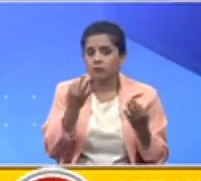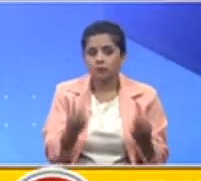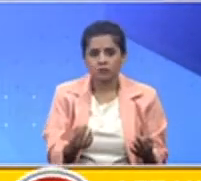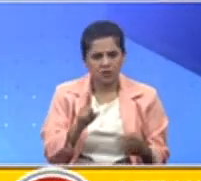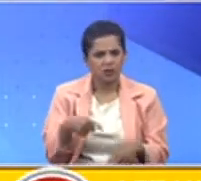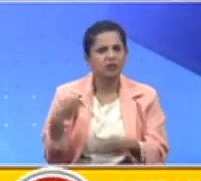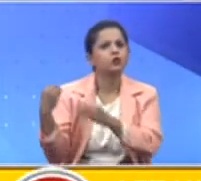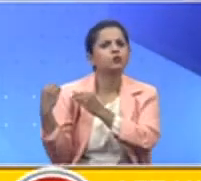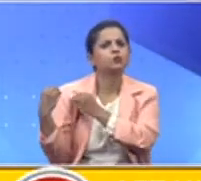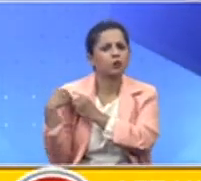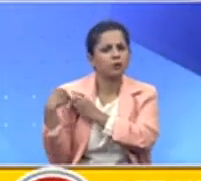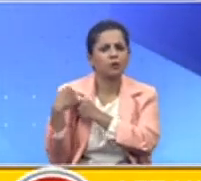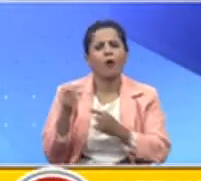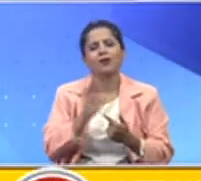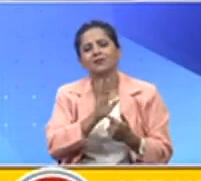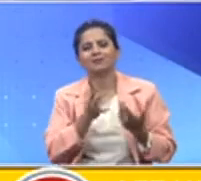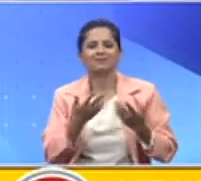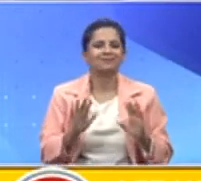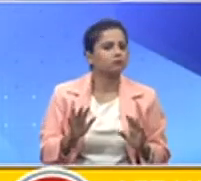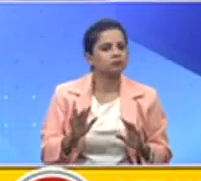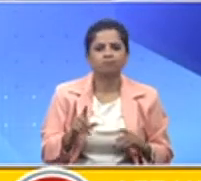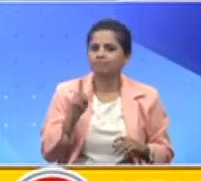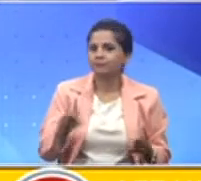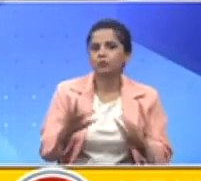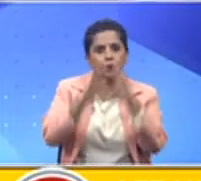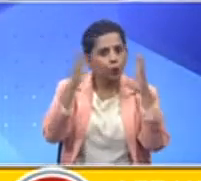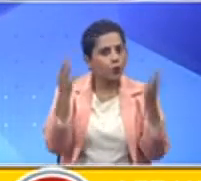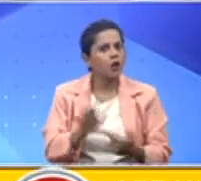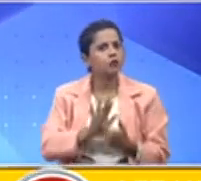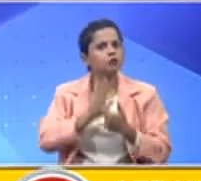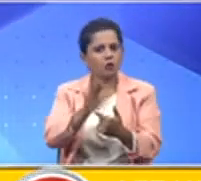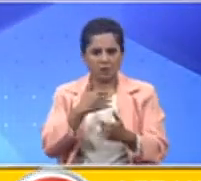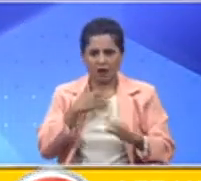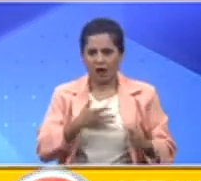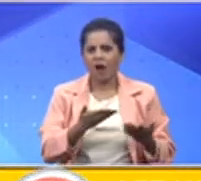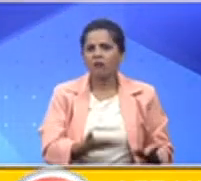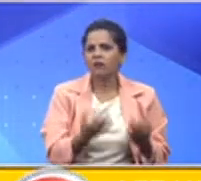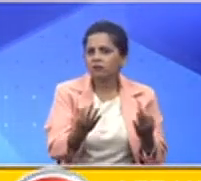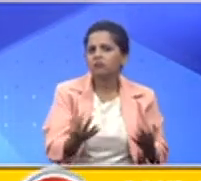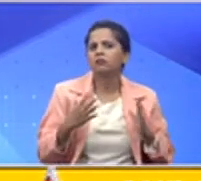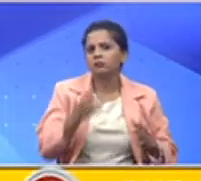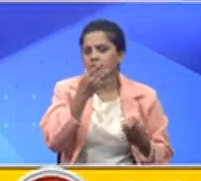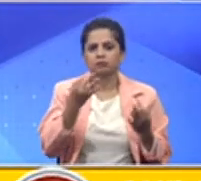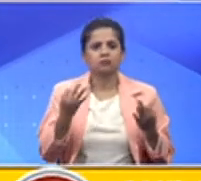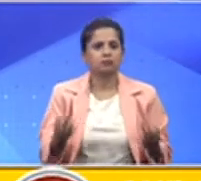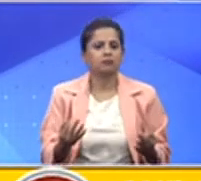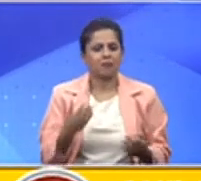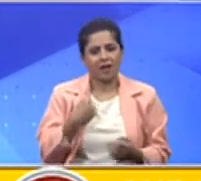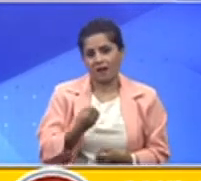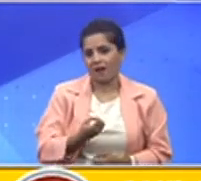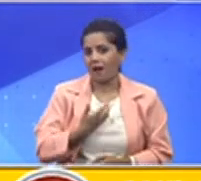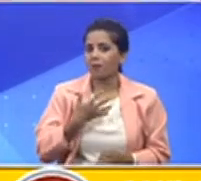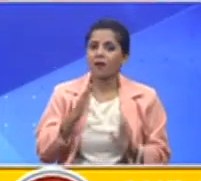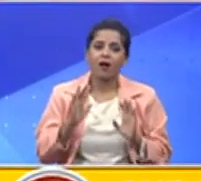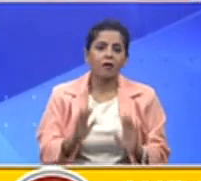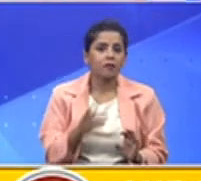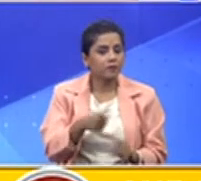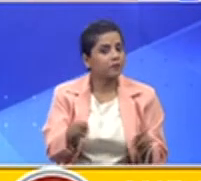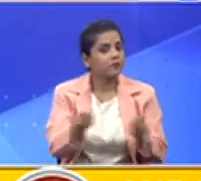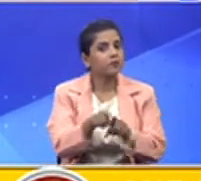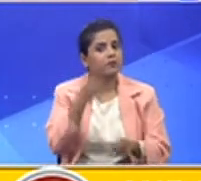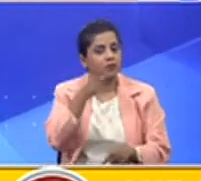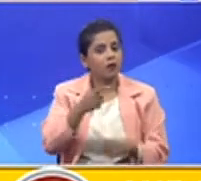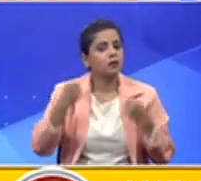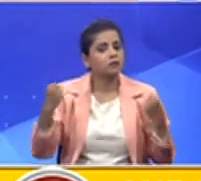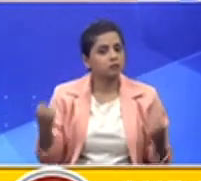जिम्मेदारी के साथ विश्व के सामने प्रस्तूत भी करें और मुझे खुशी है कि ऐसा ही